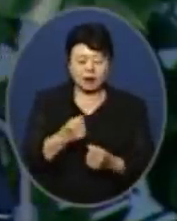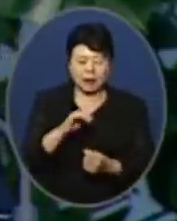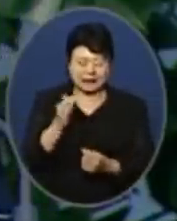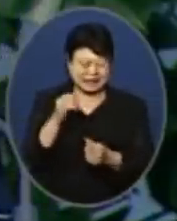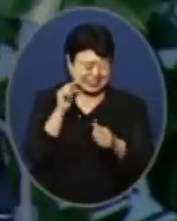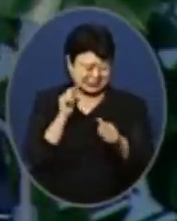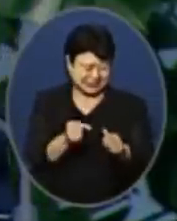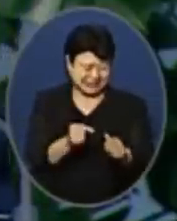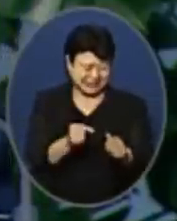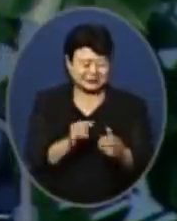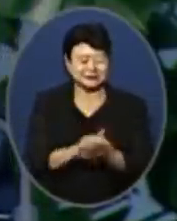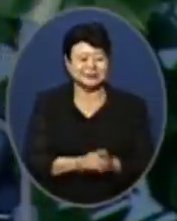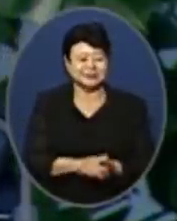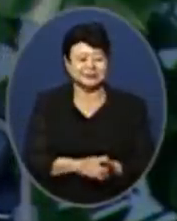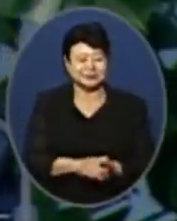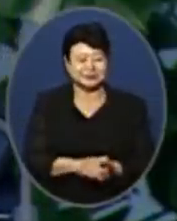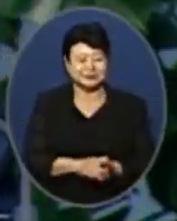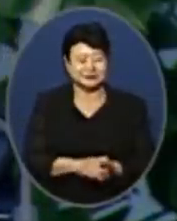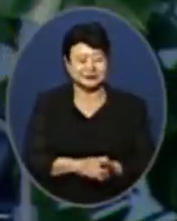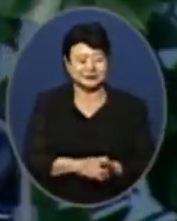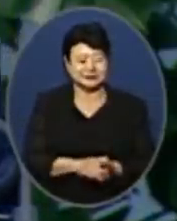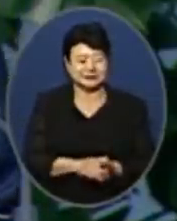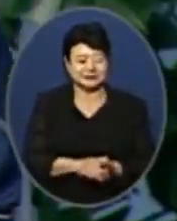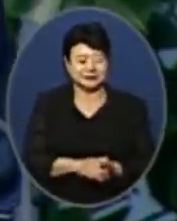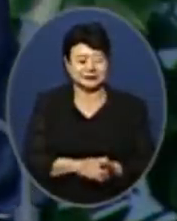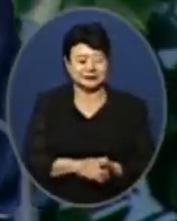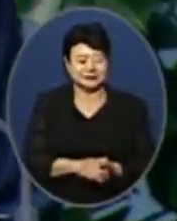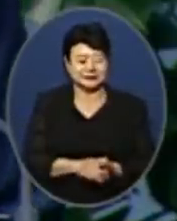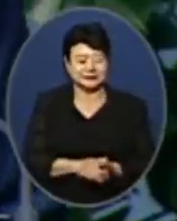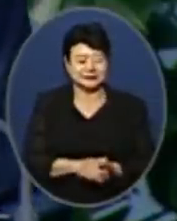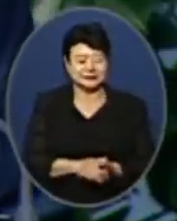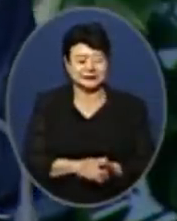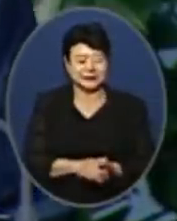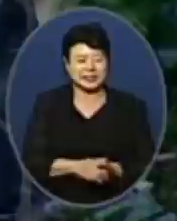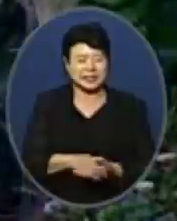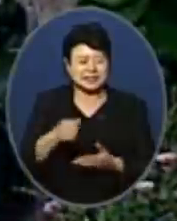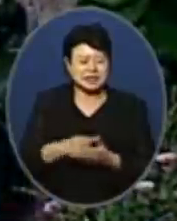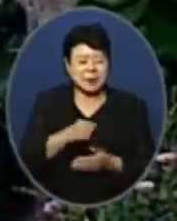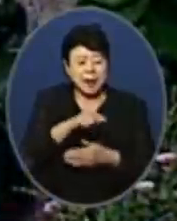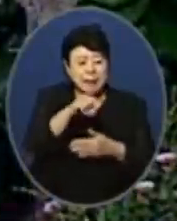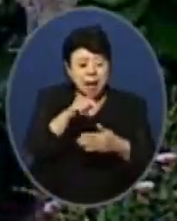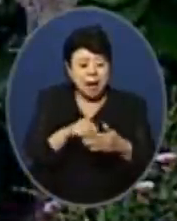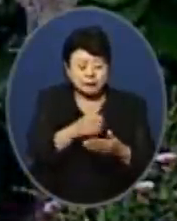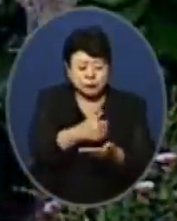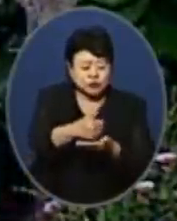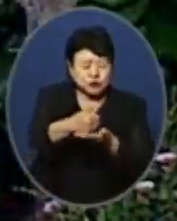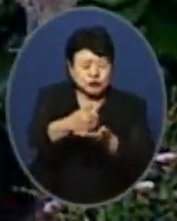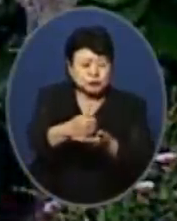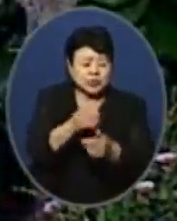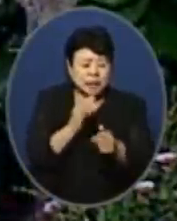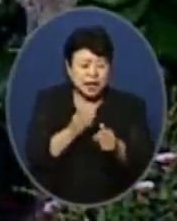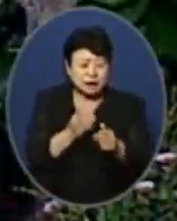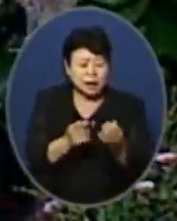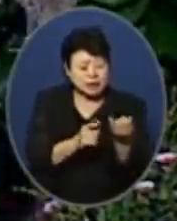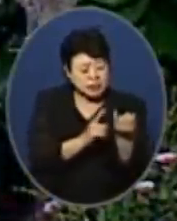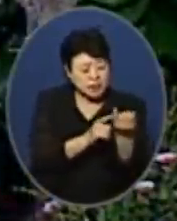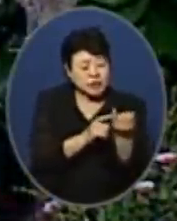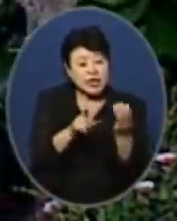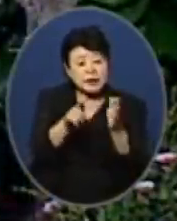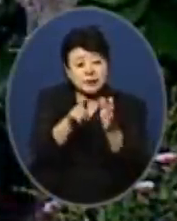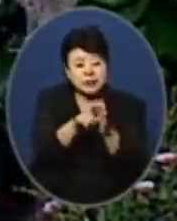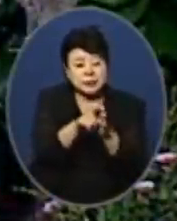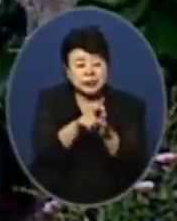건강할지어다 말씀을 하십니다. 절박한 마음으로 주님을 간구하던 그 여인의